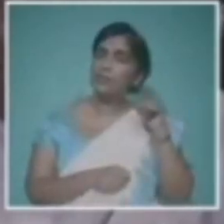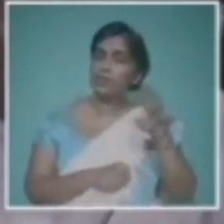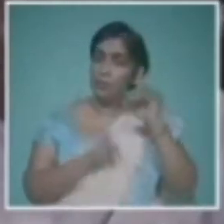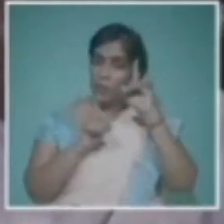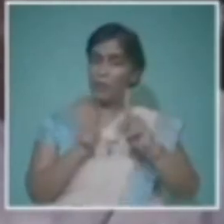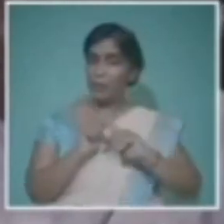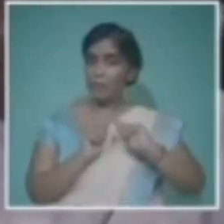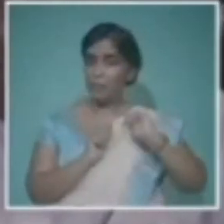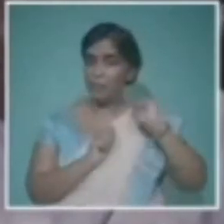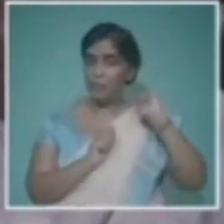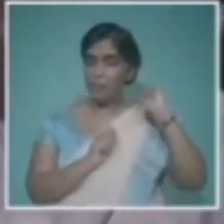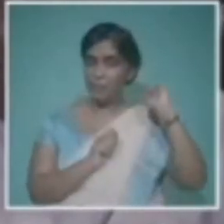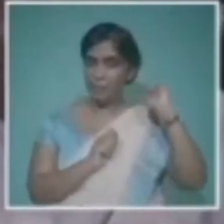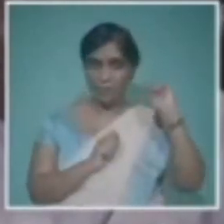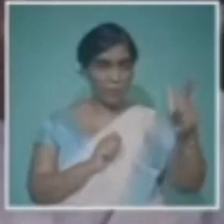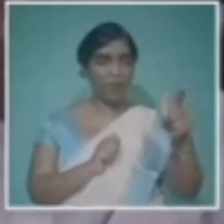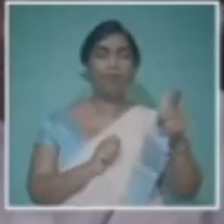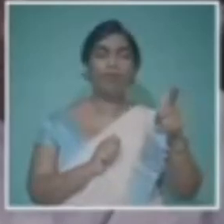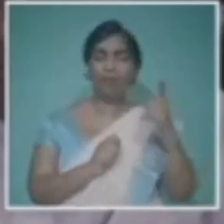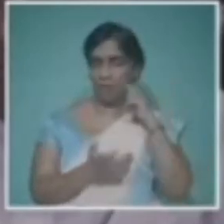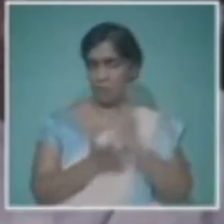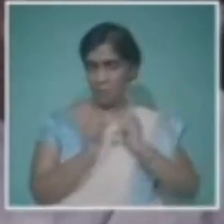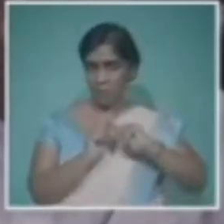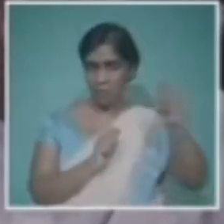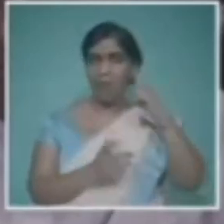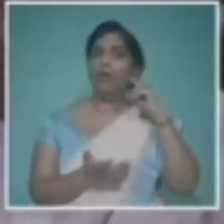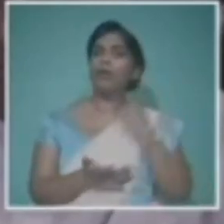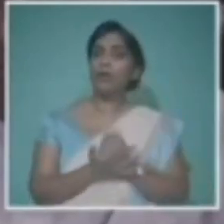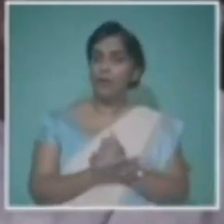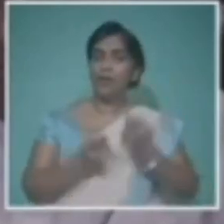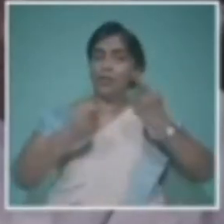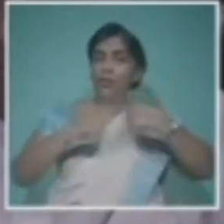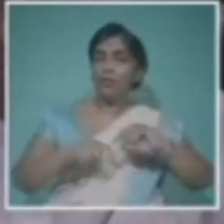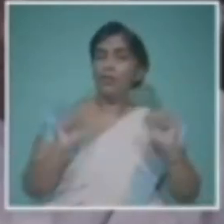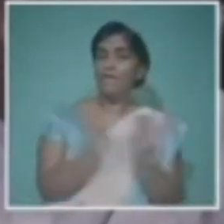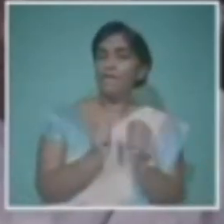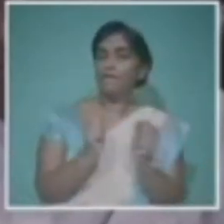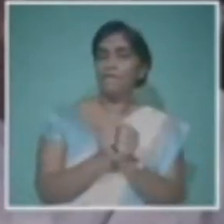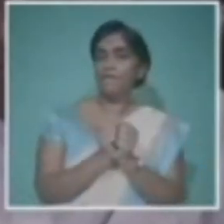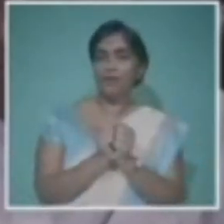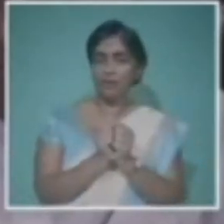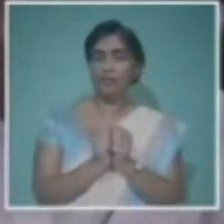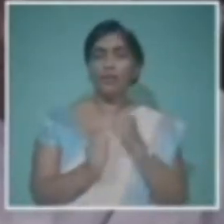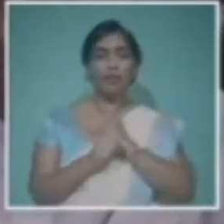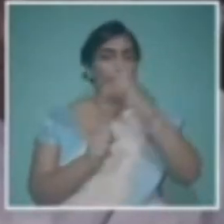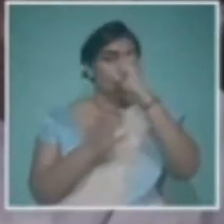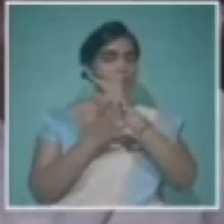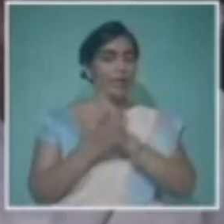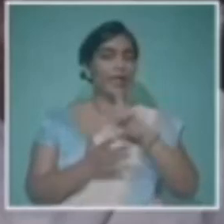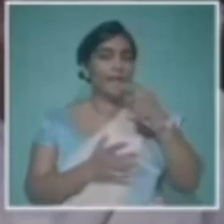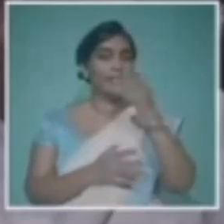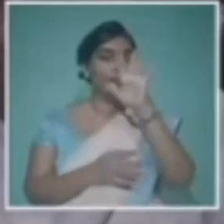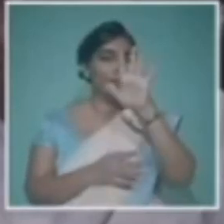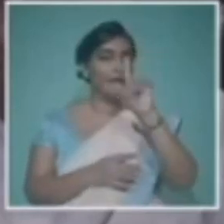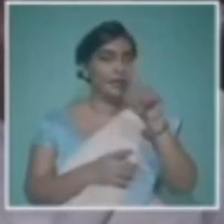මුදල් ගෙවීමක් සිදු කිරීමට අපෝසත් වුණා නම් ඊළඟට කළ යුතු දේ ආණ්ඩු ක්‍රම ව්‍යවස්ථාවේ